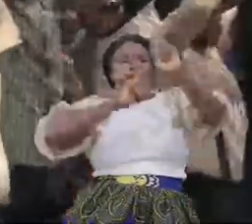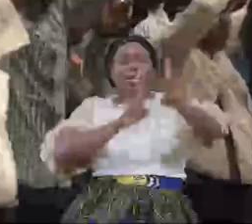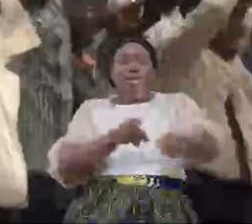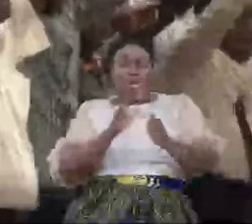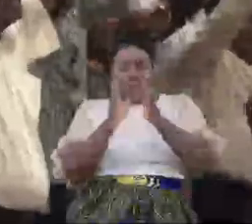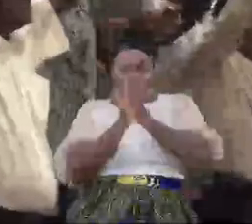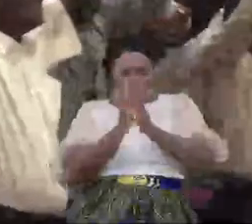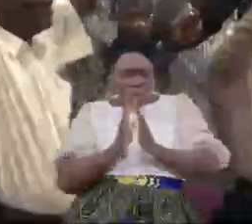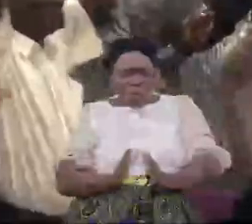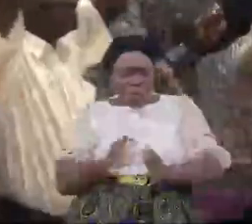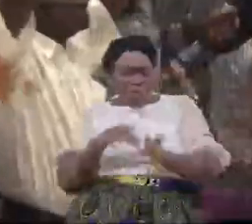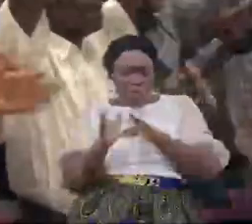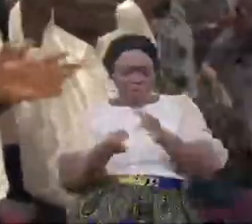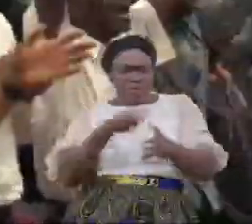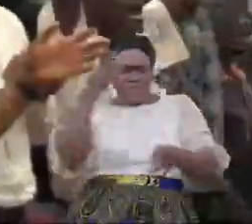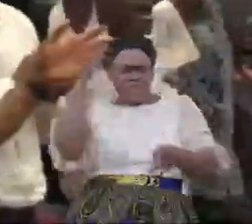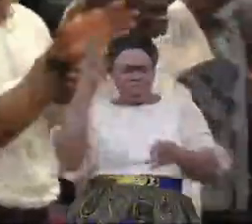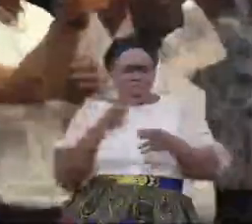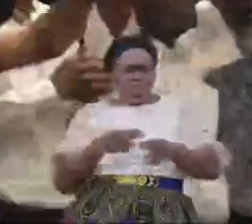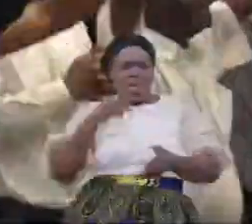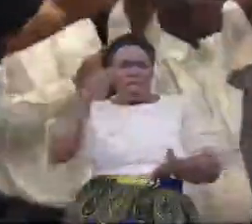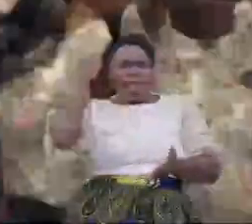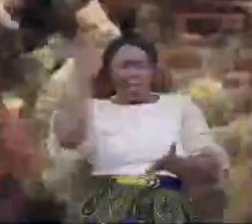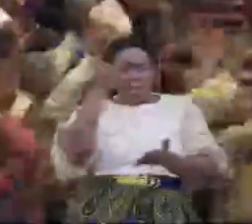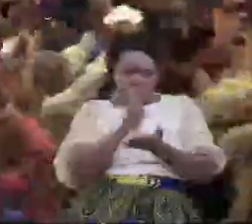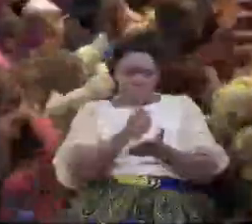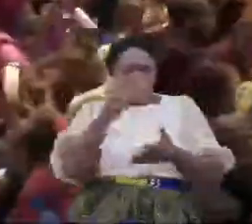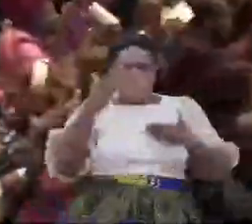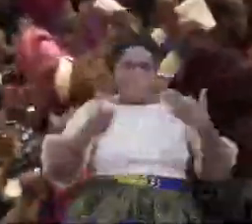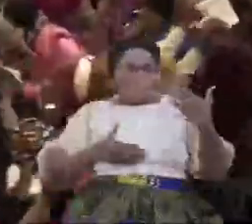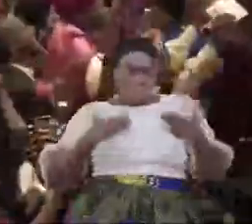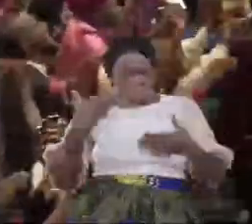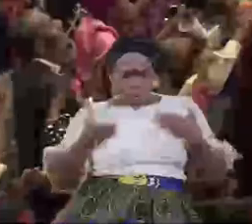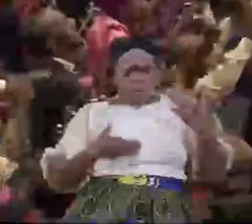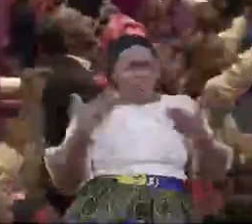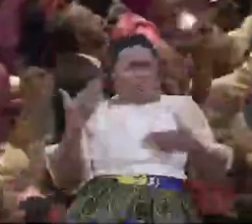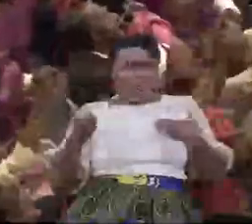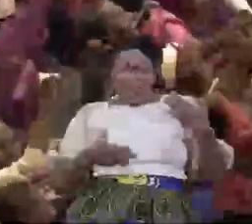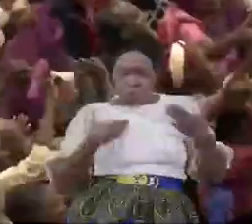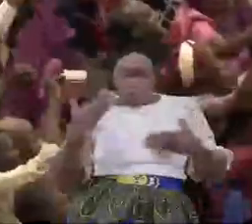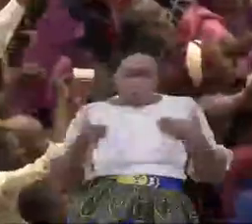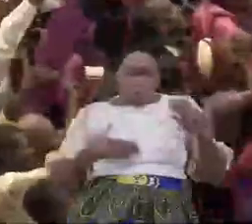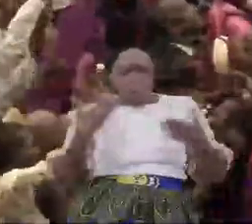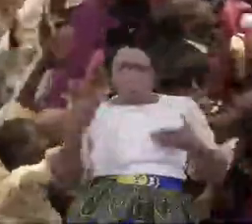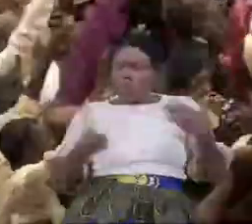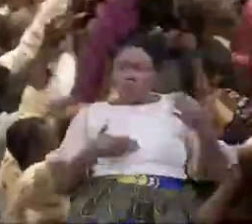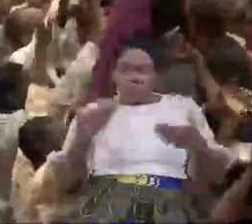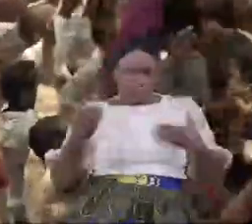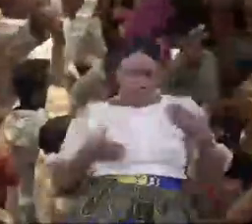Des cris de toute la nuit là qui tombe. La joie. La joie. La joie.